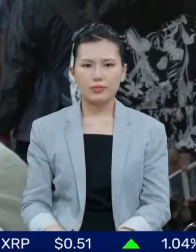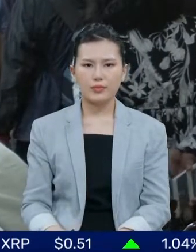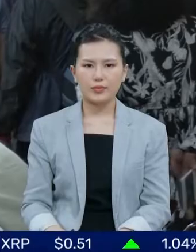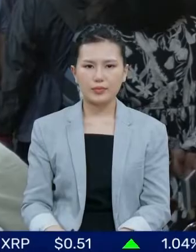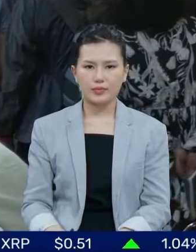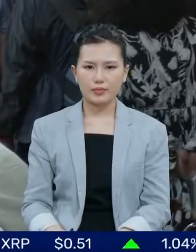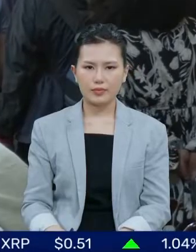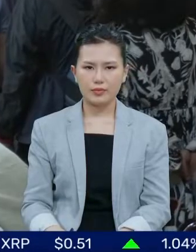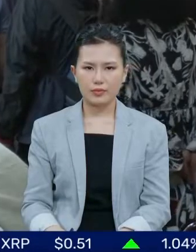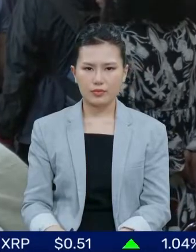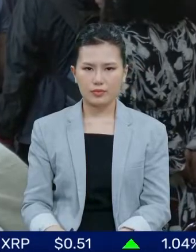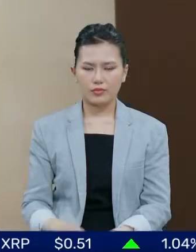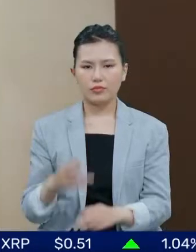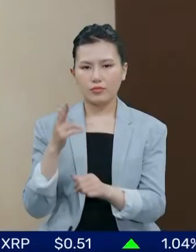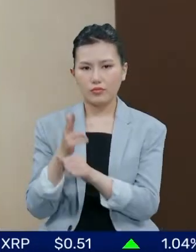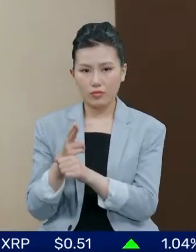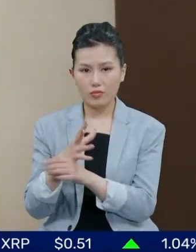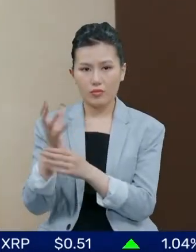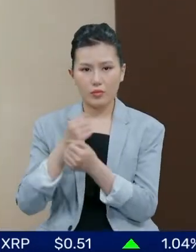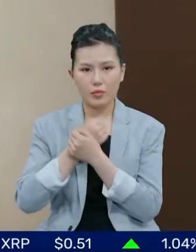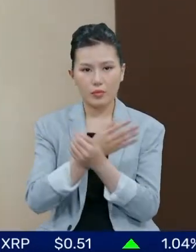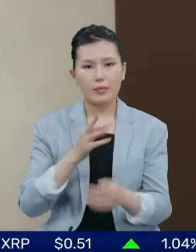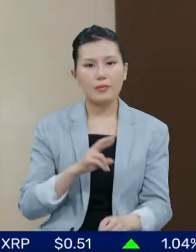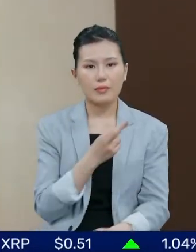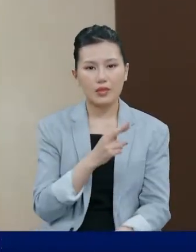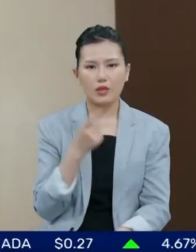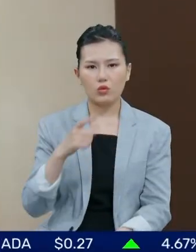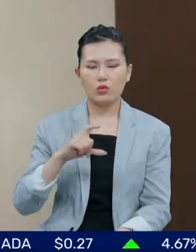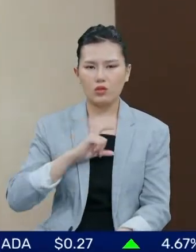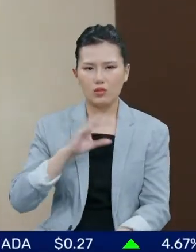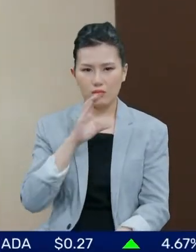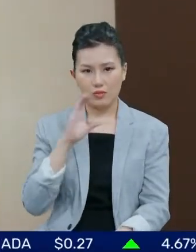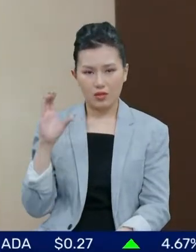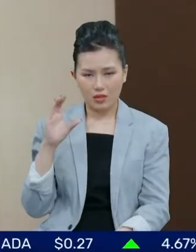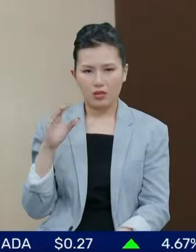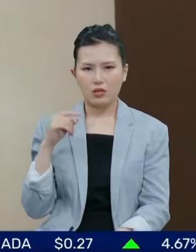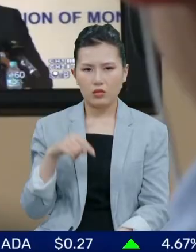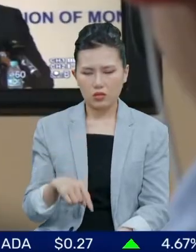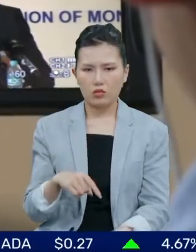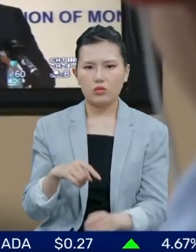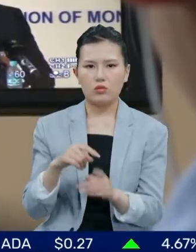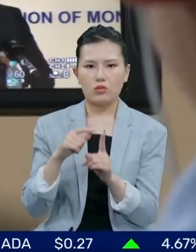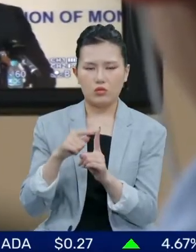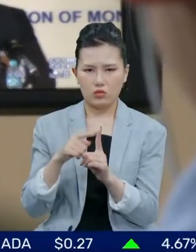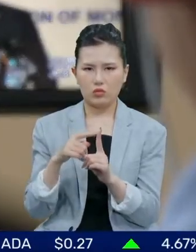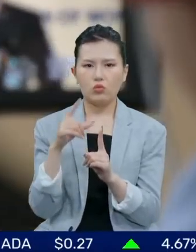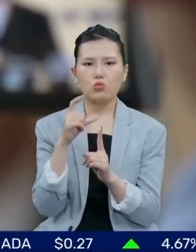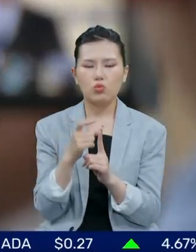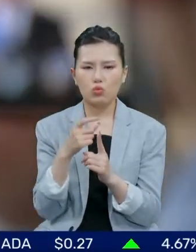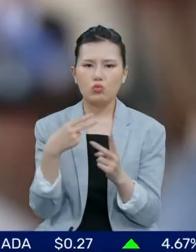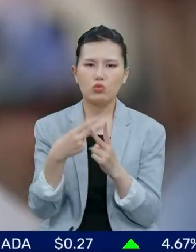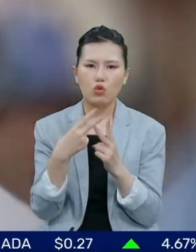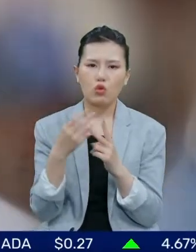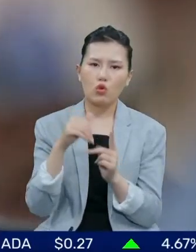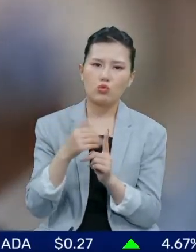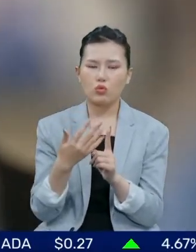Ийхүү олон нийтэд энд бичлэгийг үзүүлсэн шалтгааны хүний эрхийн үндэсний комиссаас ирүүлшүүлт тэр дундаа үүнд албан тушаалтнууд оролцох нь ямар аюултай болохыг